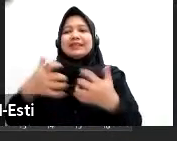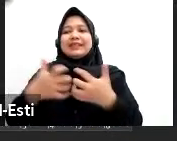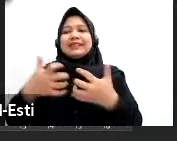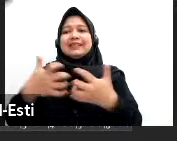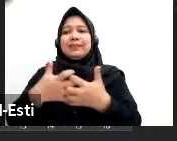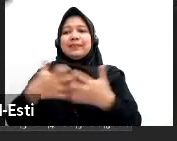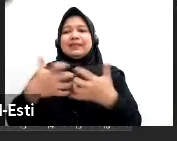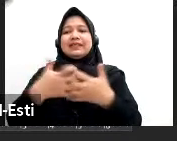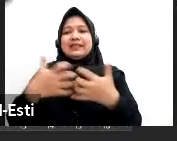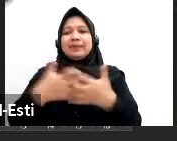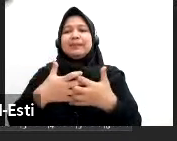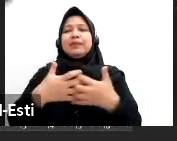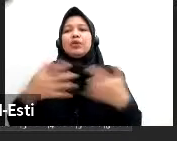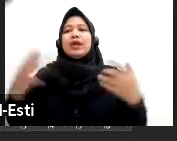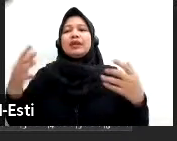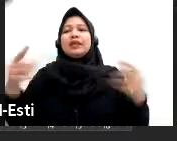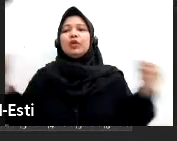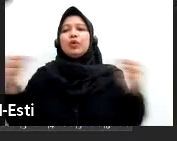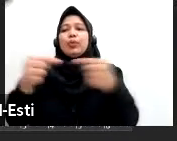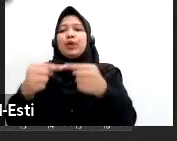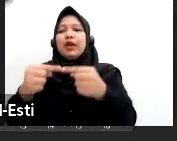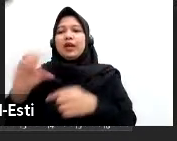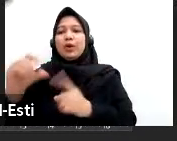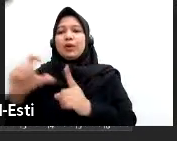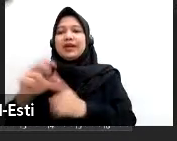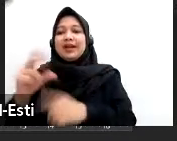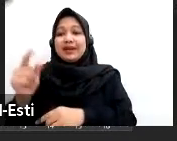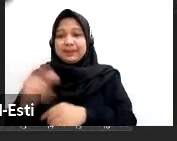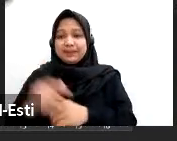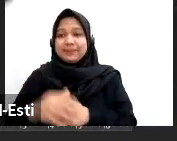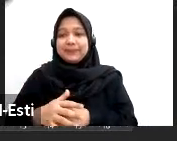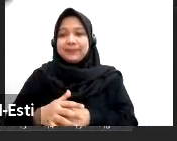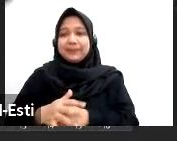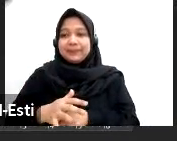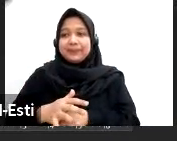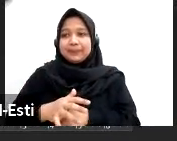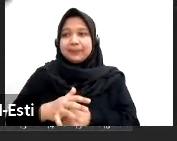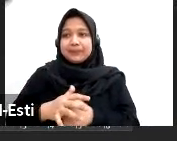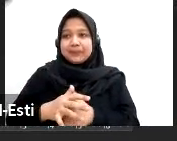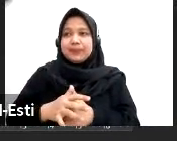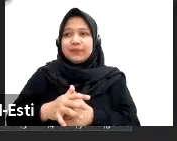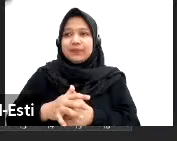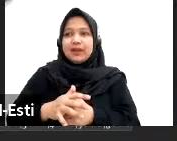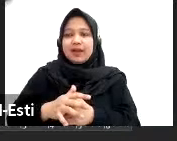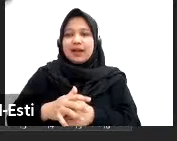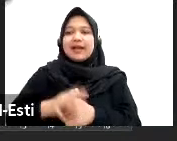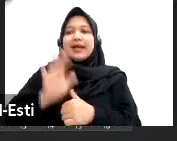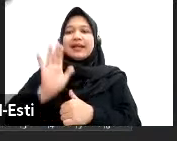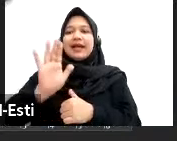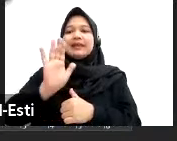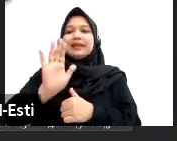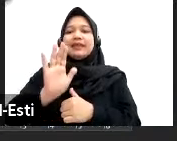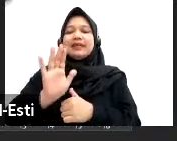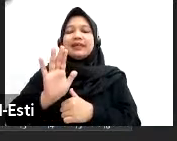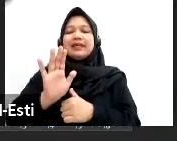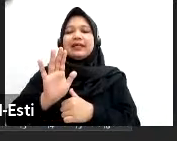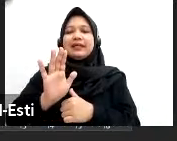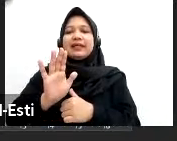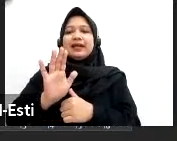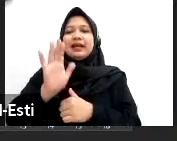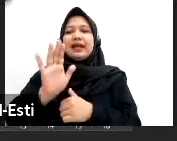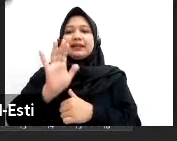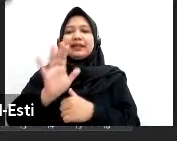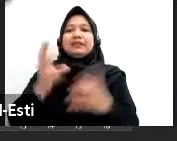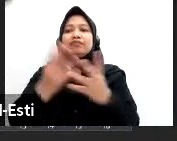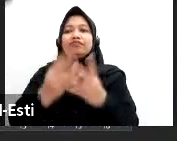kedalam after di semua menjadi satu sistem disini silahkan penyelesaiannya nanti mereka lakukan